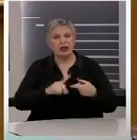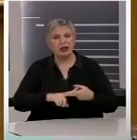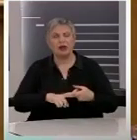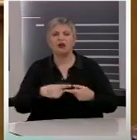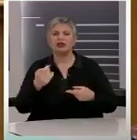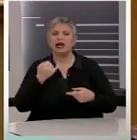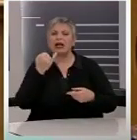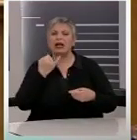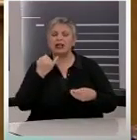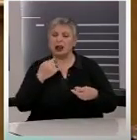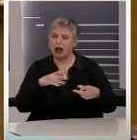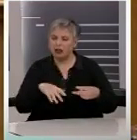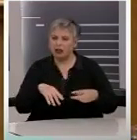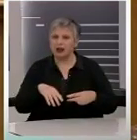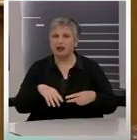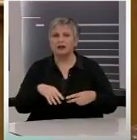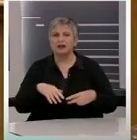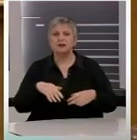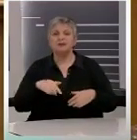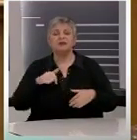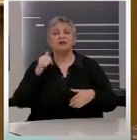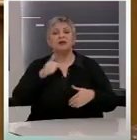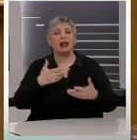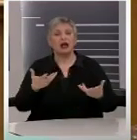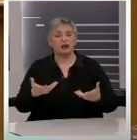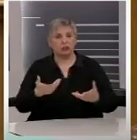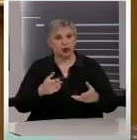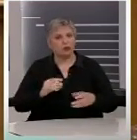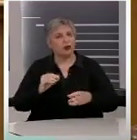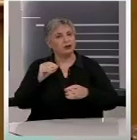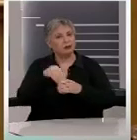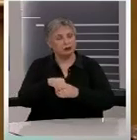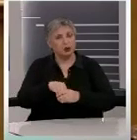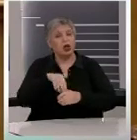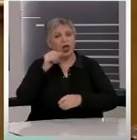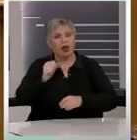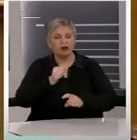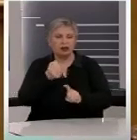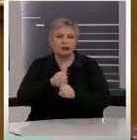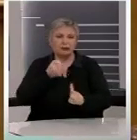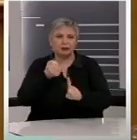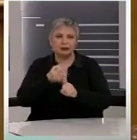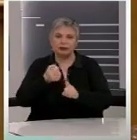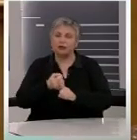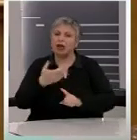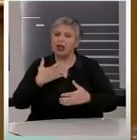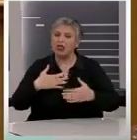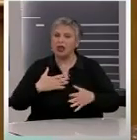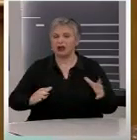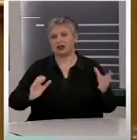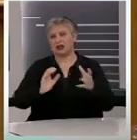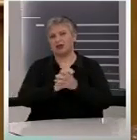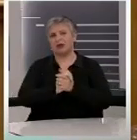μέλος του Νότου γενικά σε αυτές τις περιπτώσεις, έχει κάνει μεγάλο αγώνα να υπάρχει μια συμμαχία για